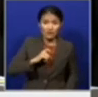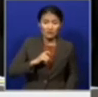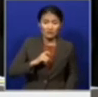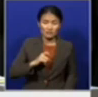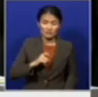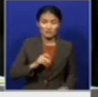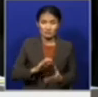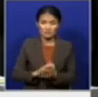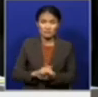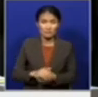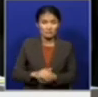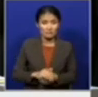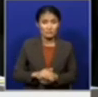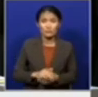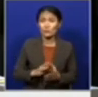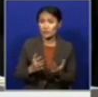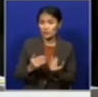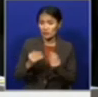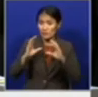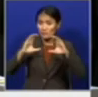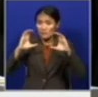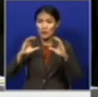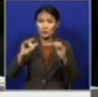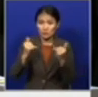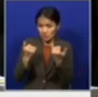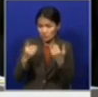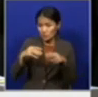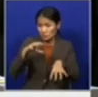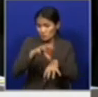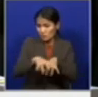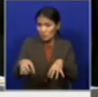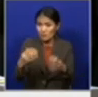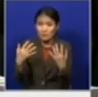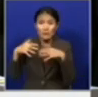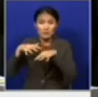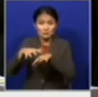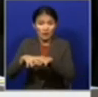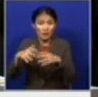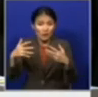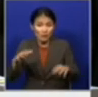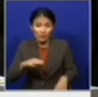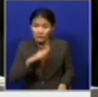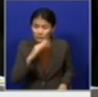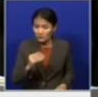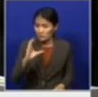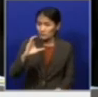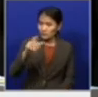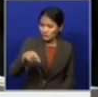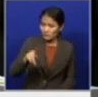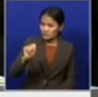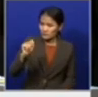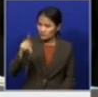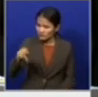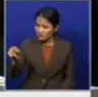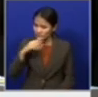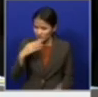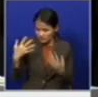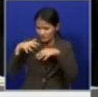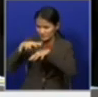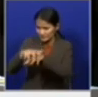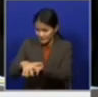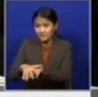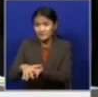ช่วยในการที่จะรักษาผลประโยชน์หรือรักษาส่วนแบ่งทางการตลาดให้กับ SME ของไทยได้นอกจ